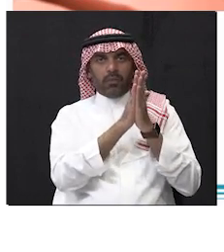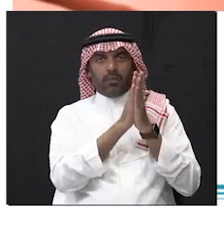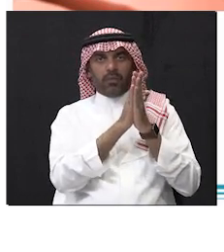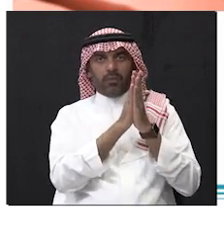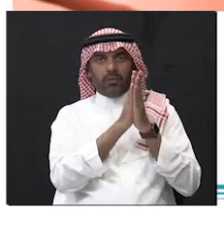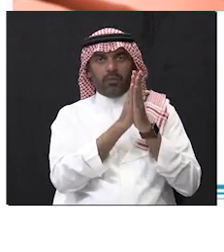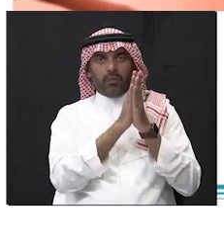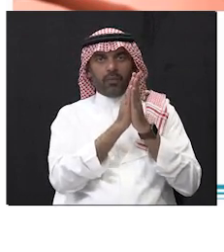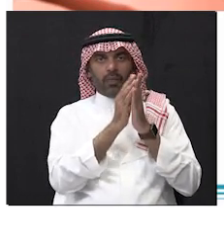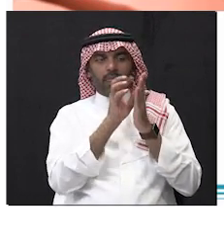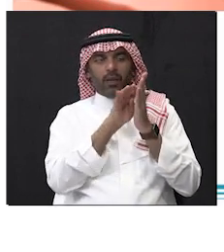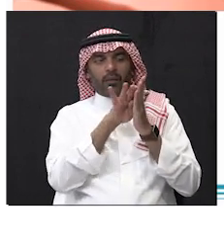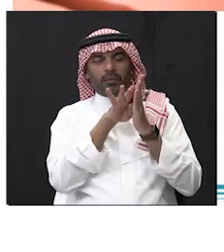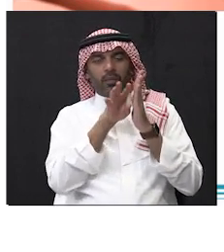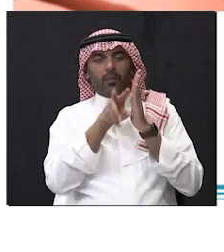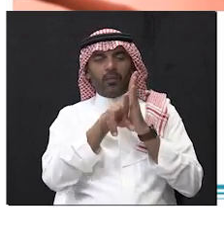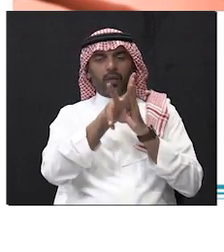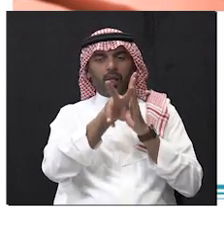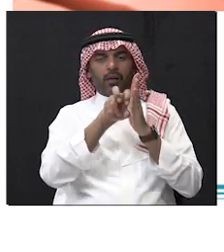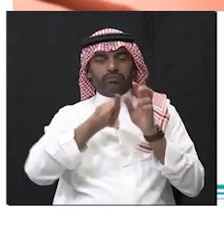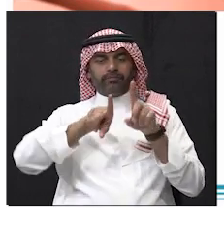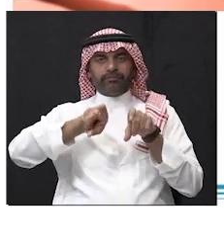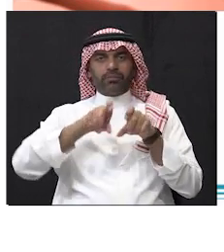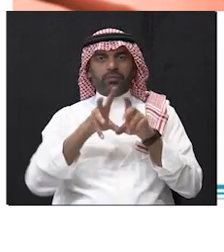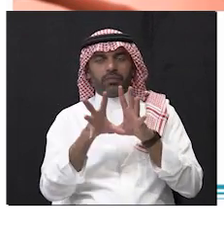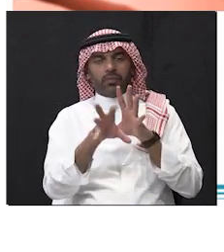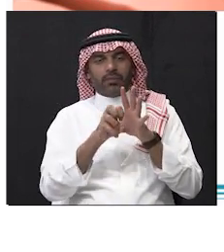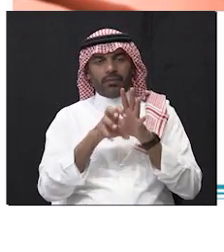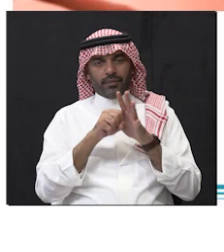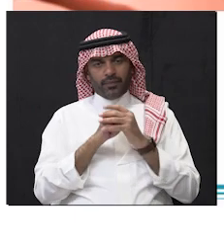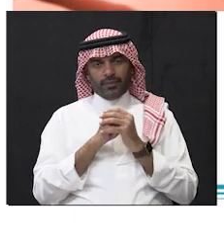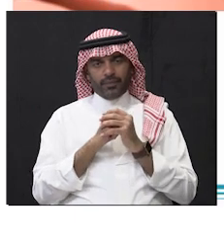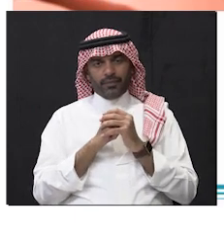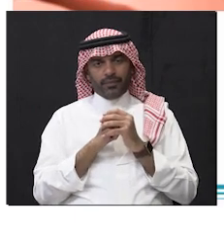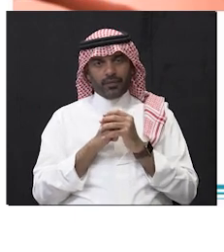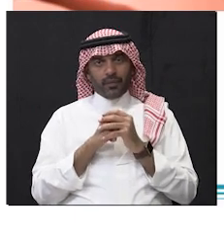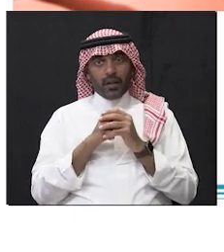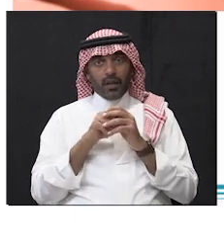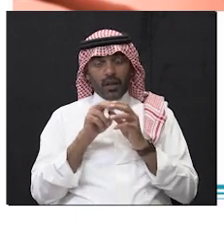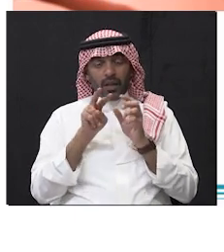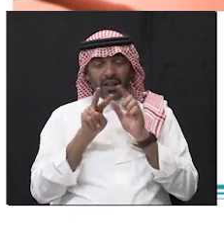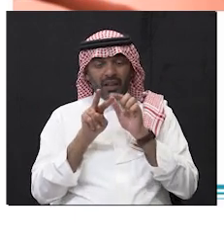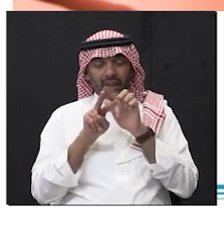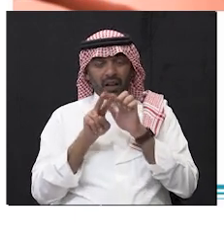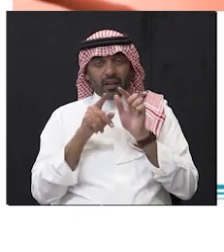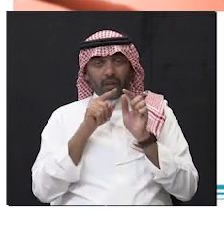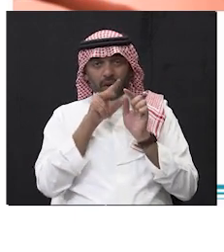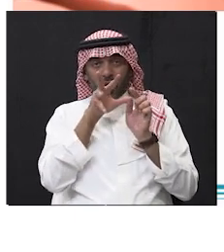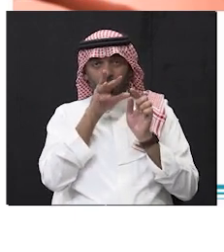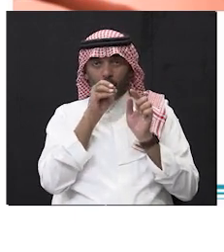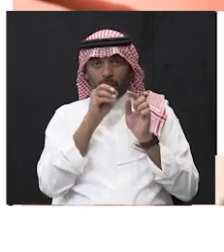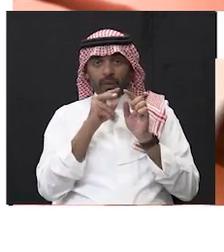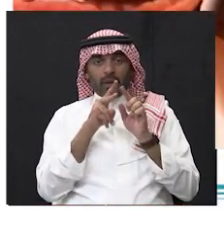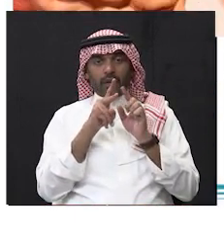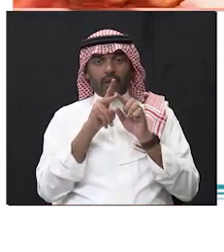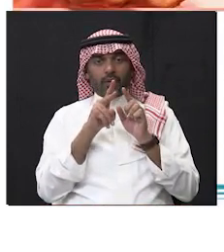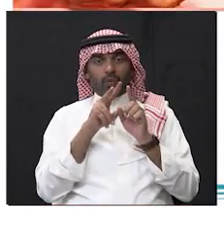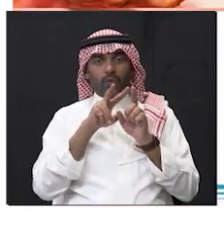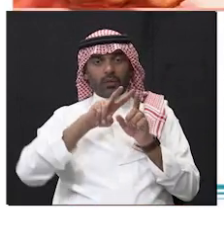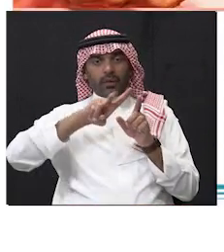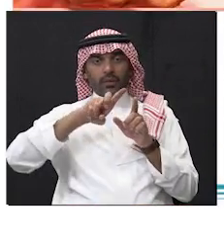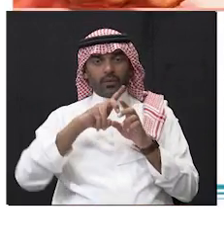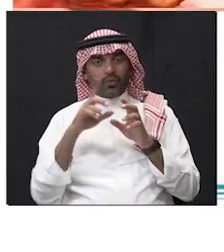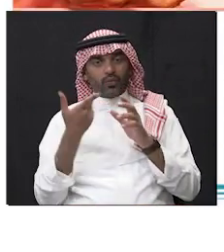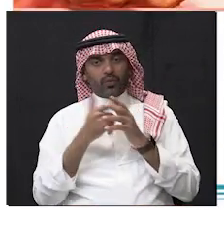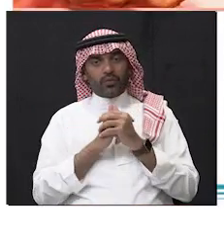ذلك تمتص منه غذائها. بما أنها تحتوي على هذه الجزئين فمعناها معيشتها ماذا؟